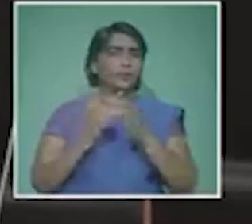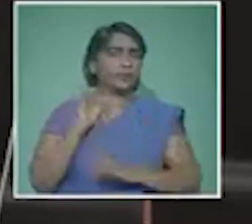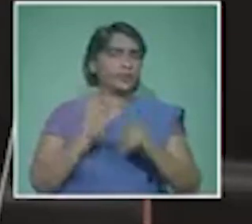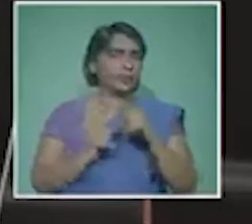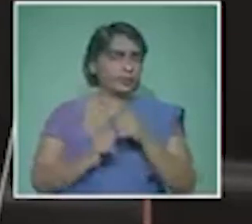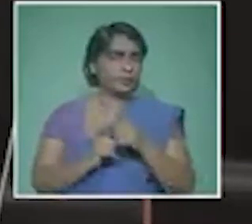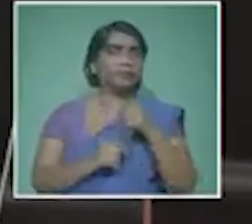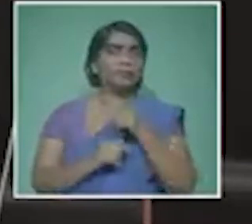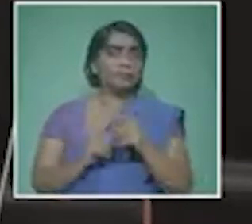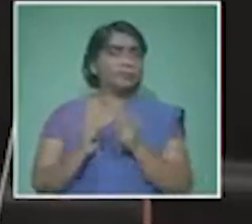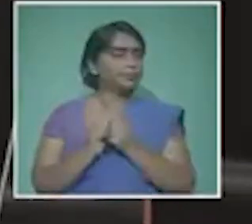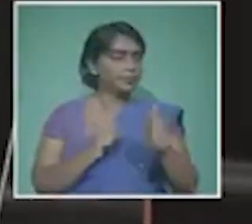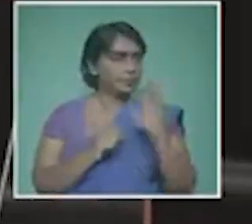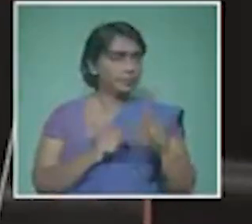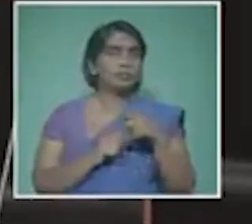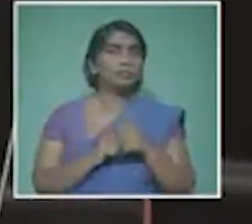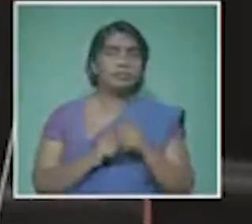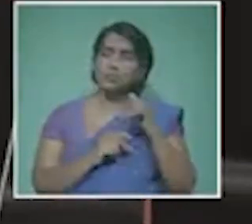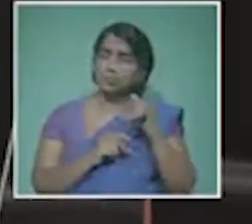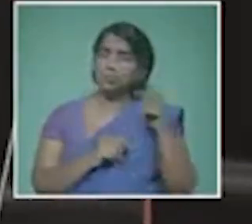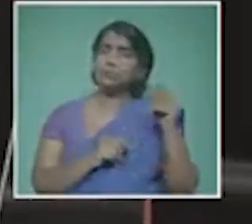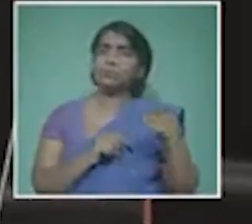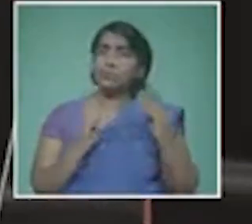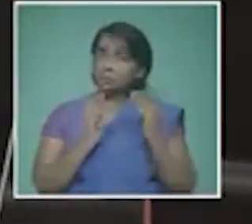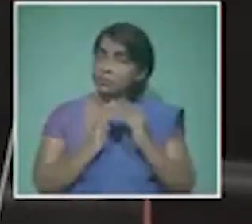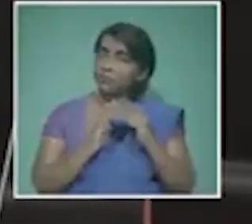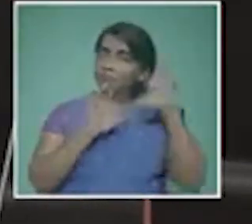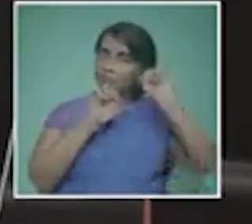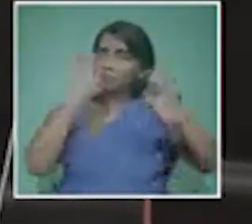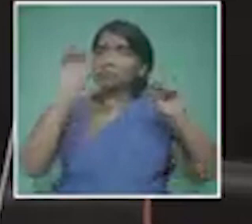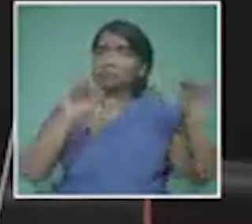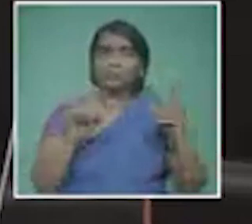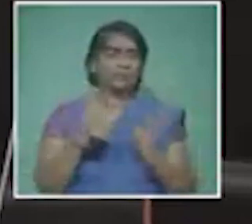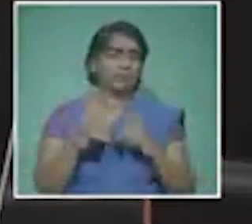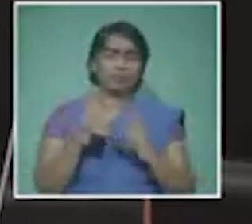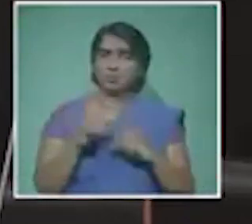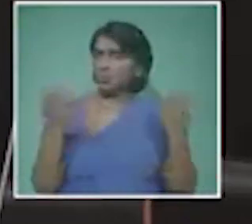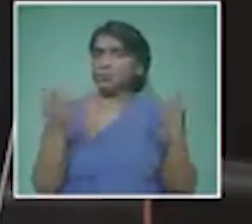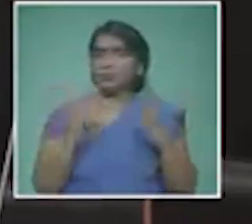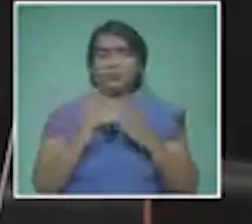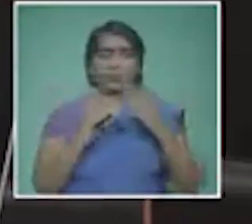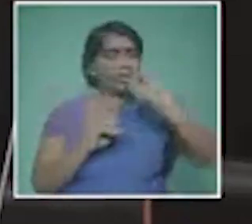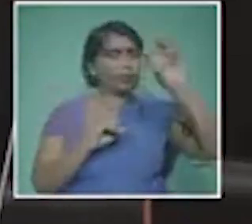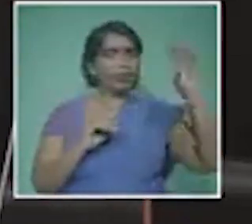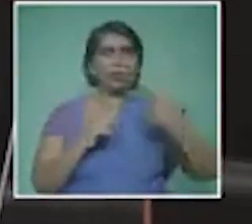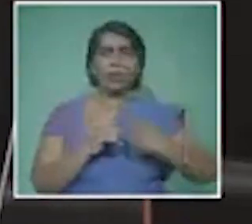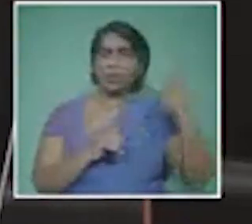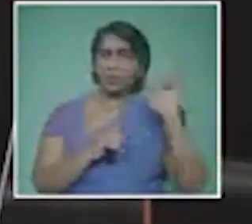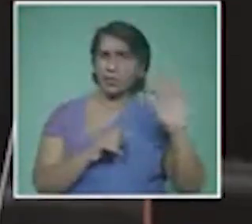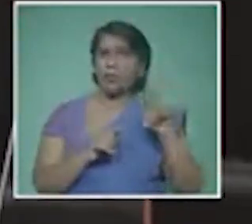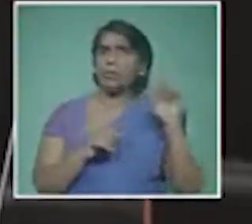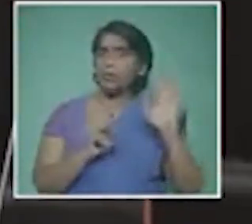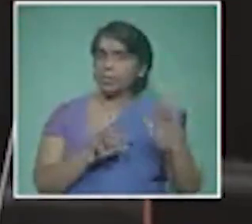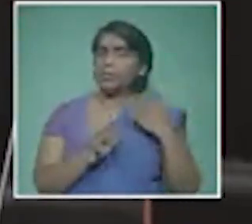அப்படி பணத்தை ஏற்றிட்டால் ரூபாய் மதிப்பு குறைகிறது. எனவே வெட்வரியை அதிகரிப்போம். வெட்வரியை அதிகரித்த பிறகு அது ஒரு பிரச்சனையாக மாறும்.